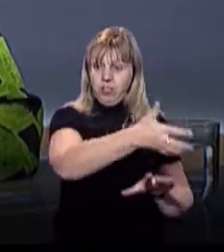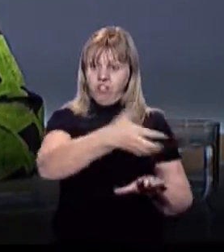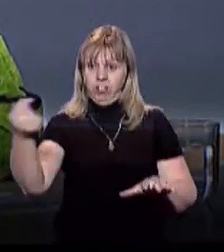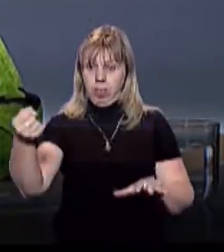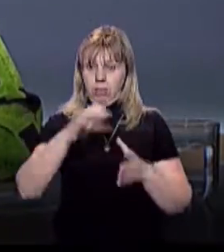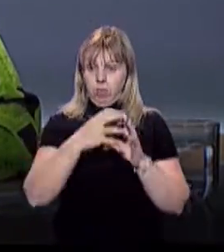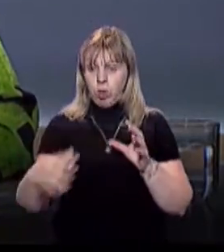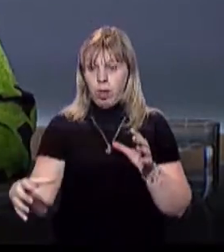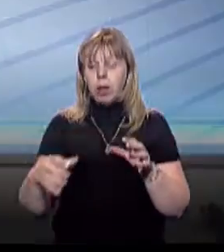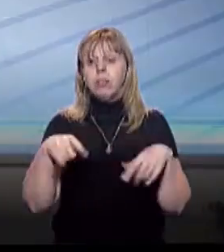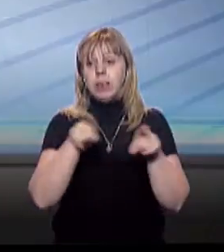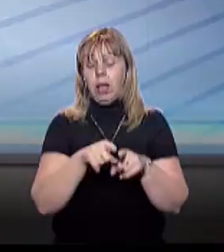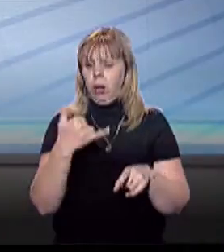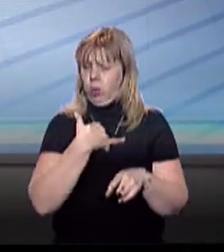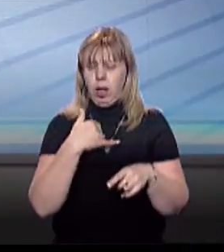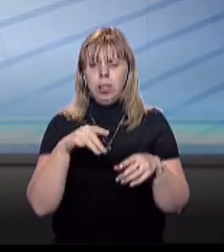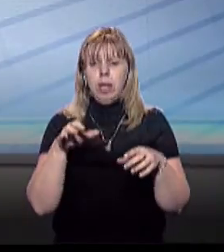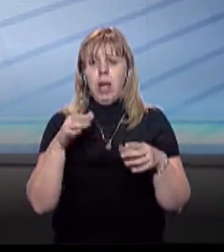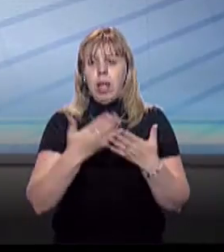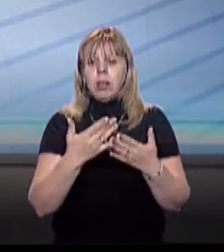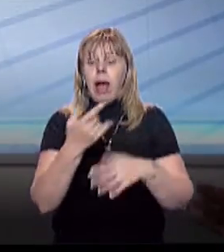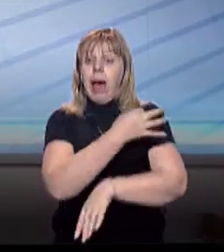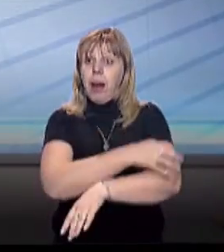з Виноградова. Точно так у нас. Інша справа – от